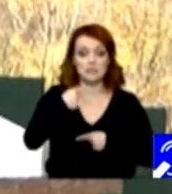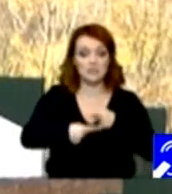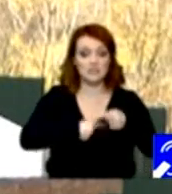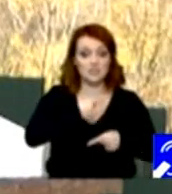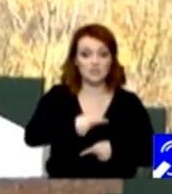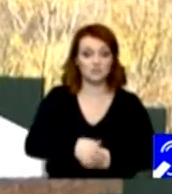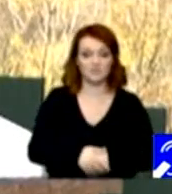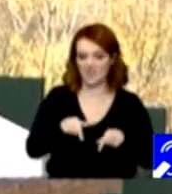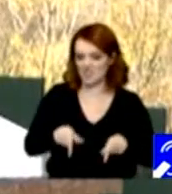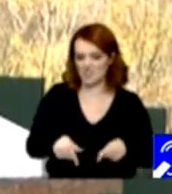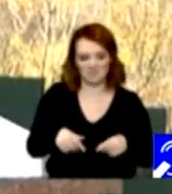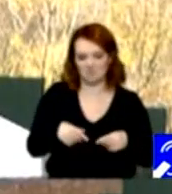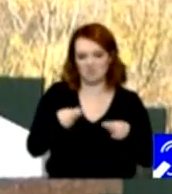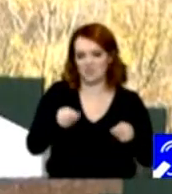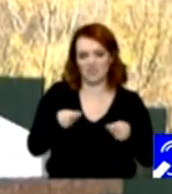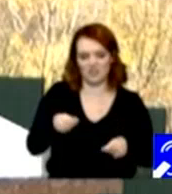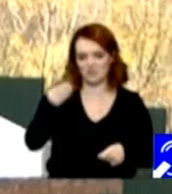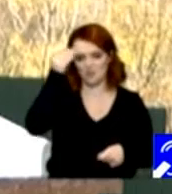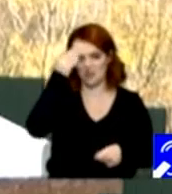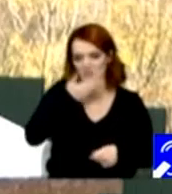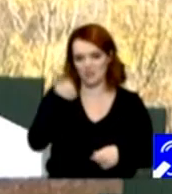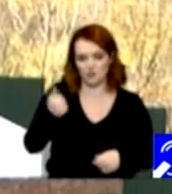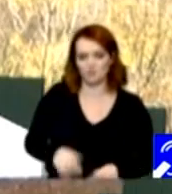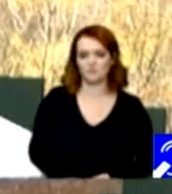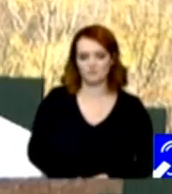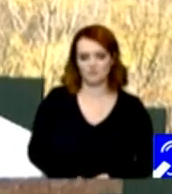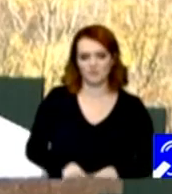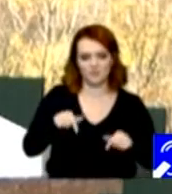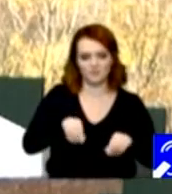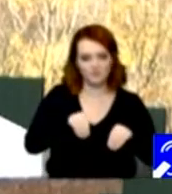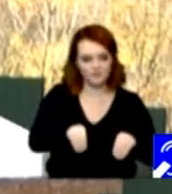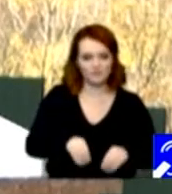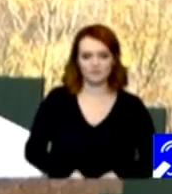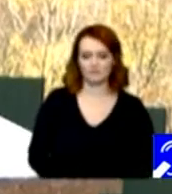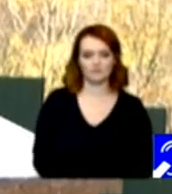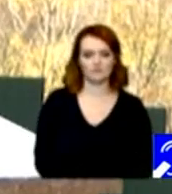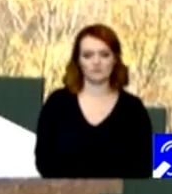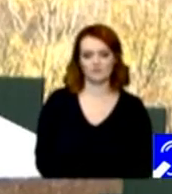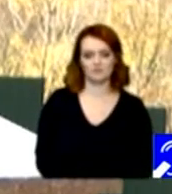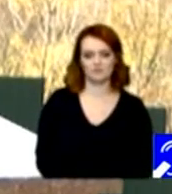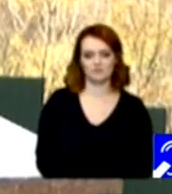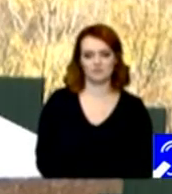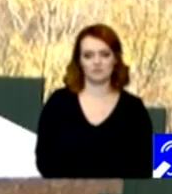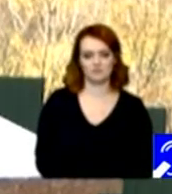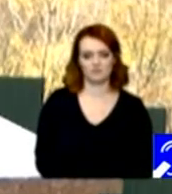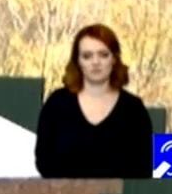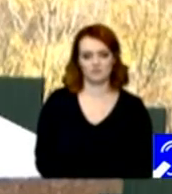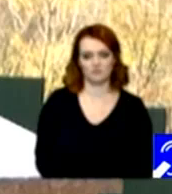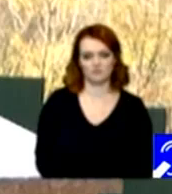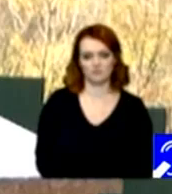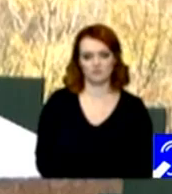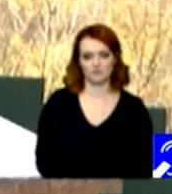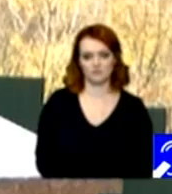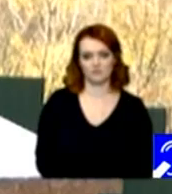nu mai merită de investiti tdi mea e planta zici pe 10 metri a pun cu producerii